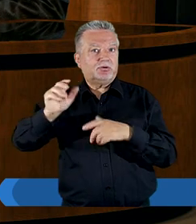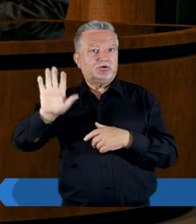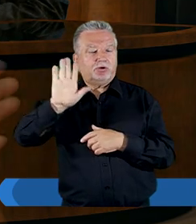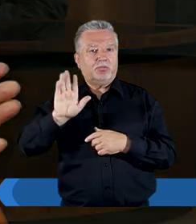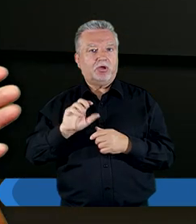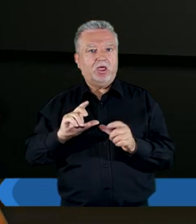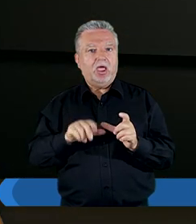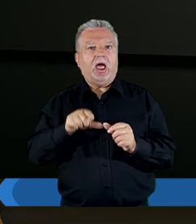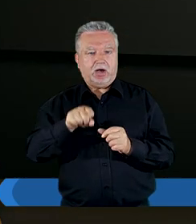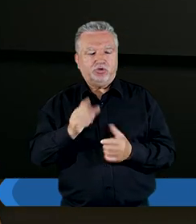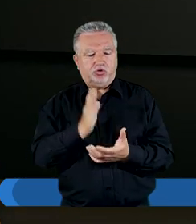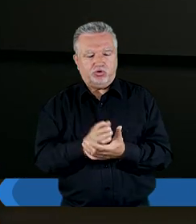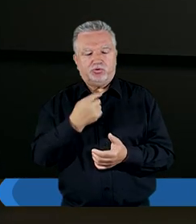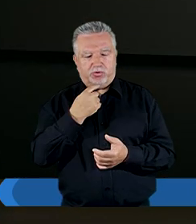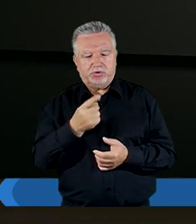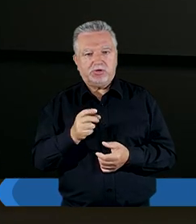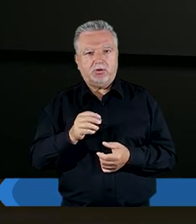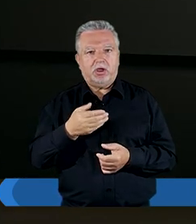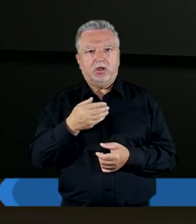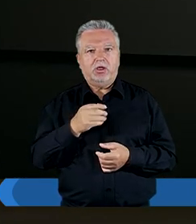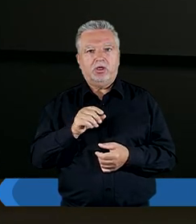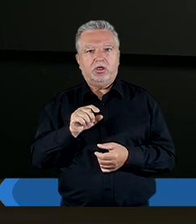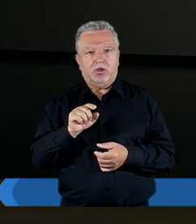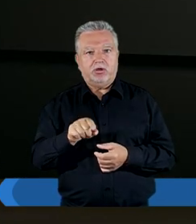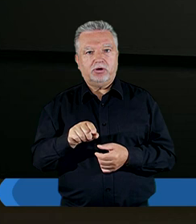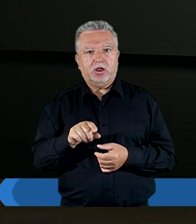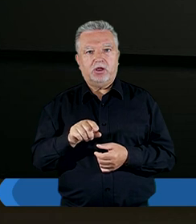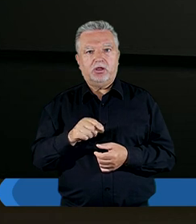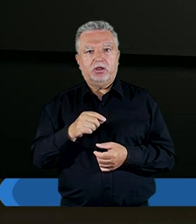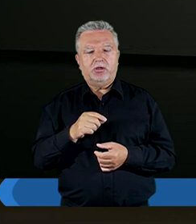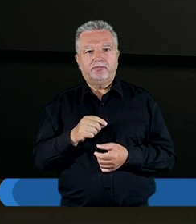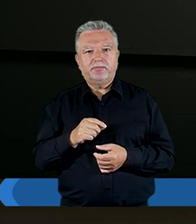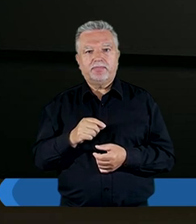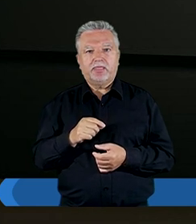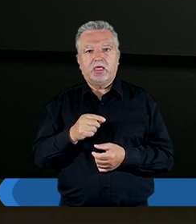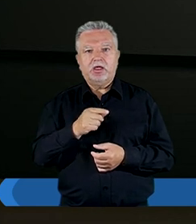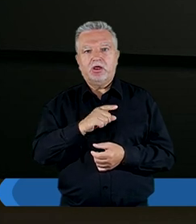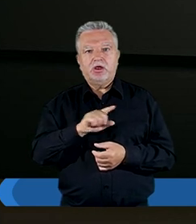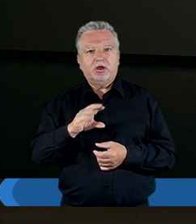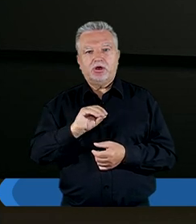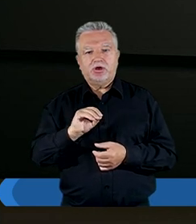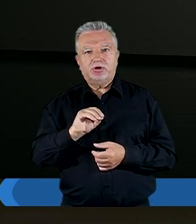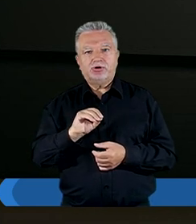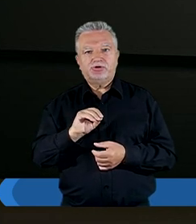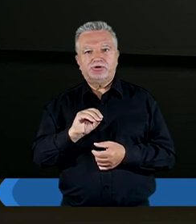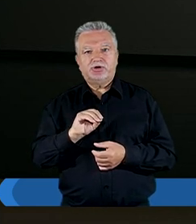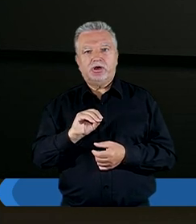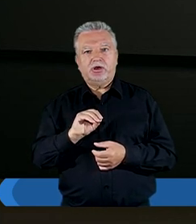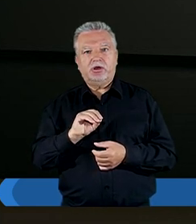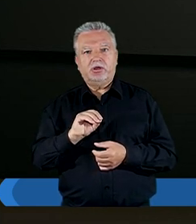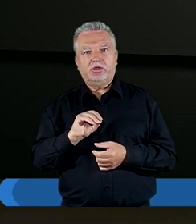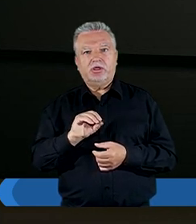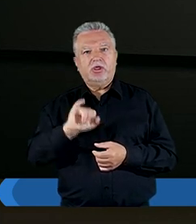to Małgosia już nam właśnie mówiła o tym, że on wiedział, że istnieje grzech. No grzech nie był dla niego czymś, o czym nie miał